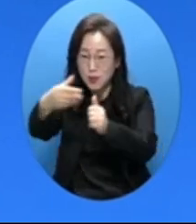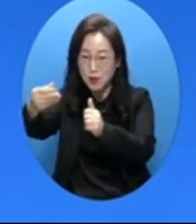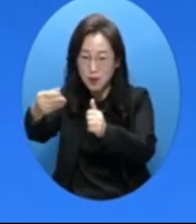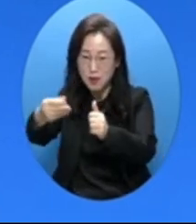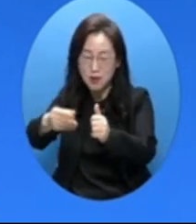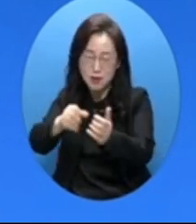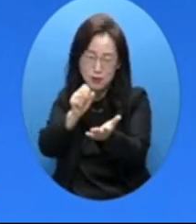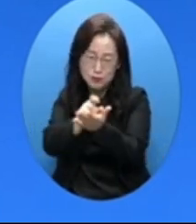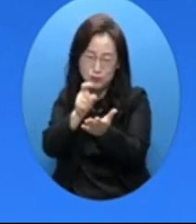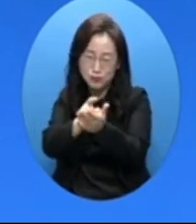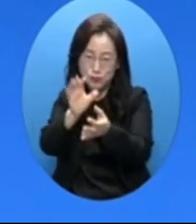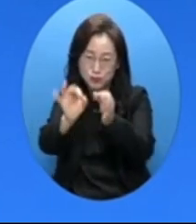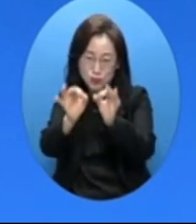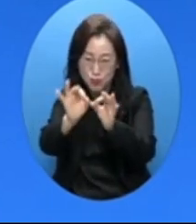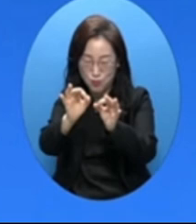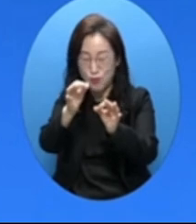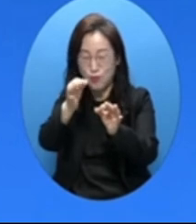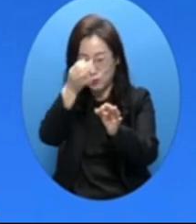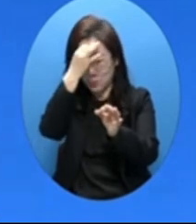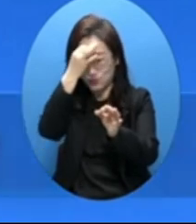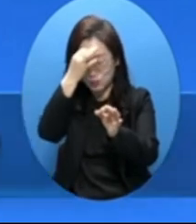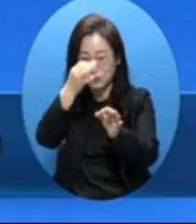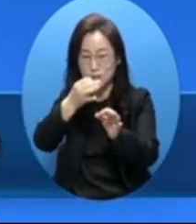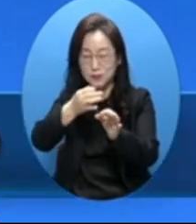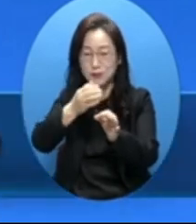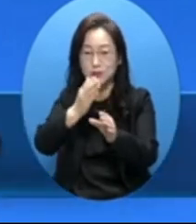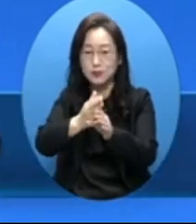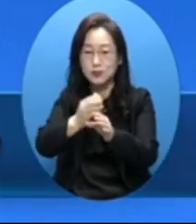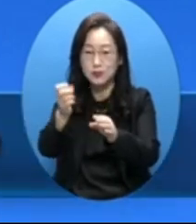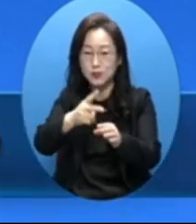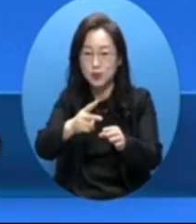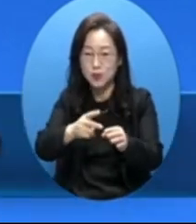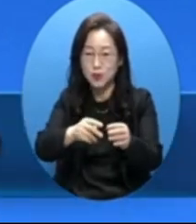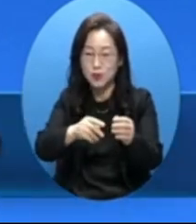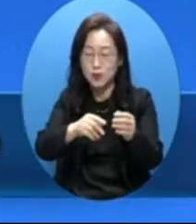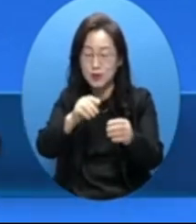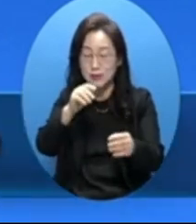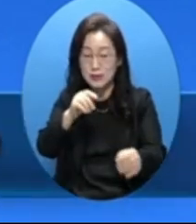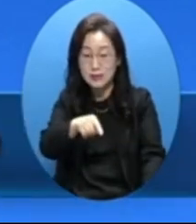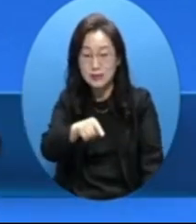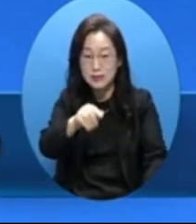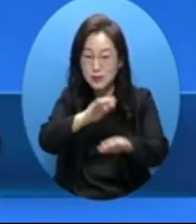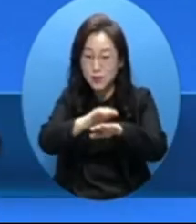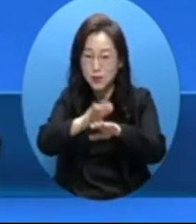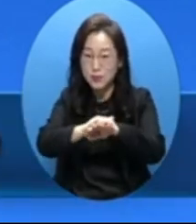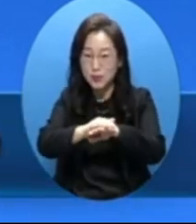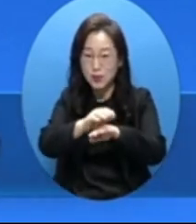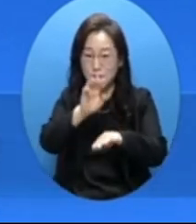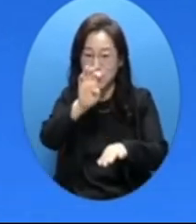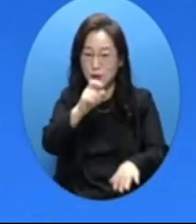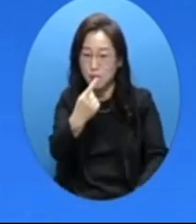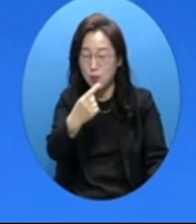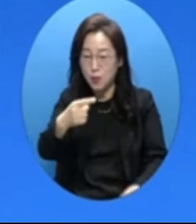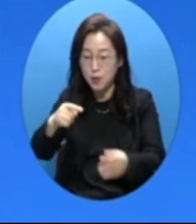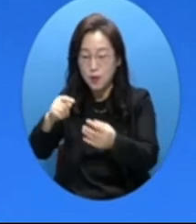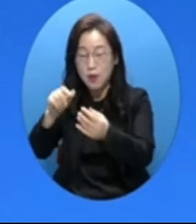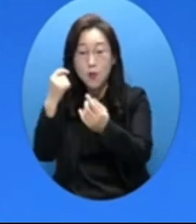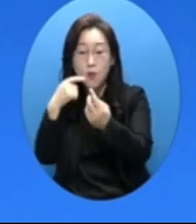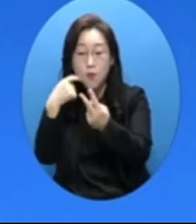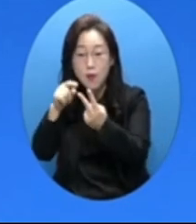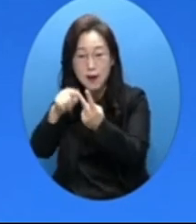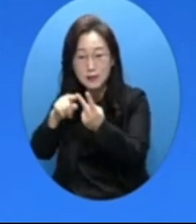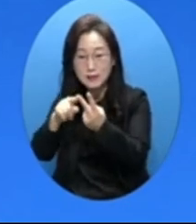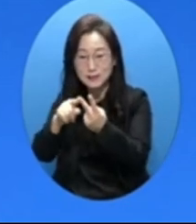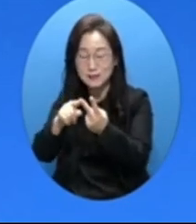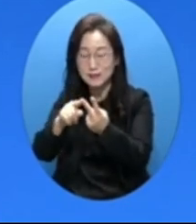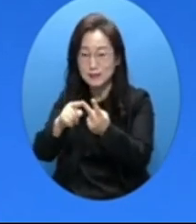프로선수이고 손흥민은 토트넘에서 황희찬은 울보햄튼에서 주전선으로 뛰고 있고